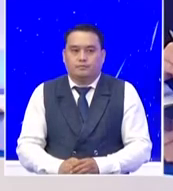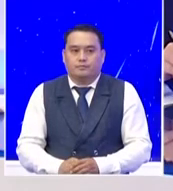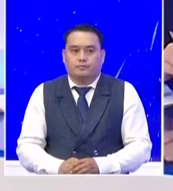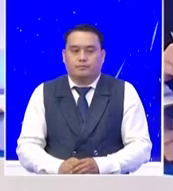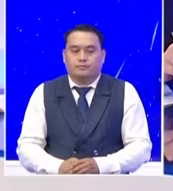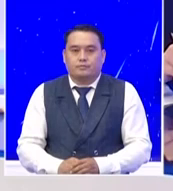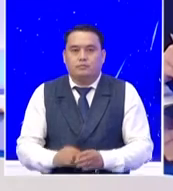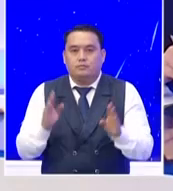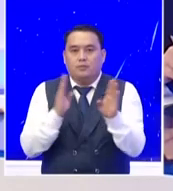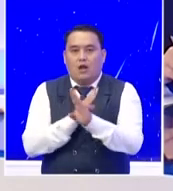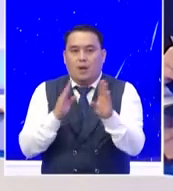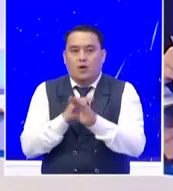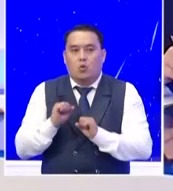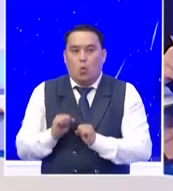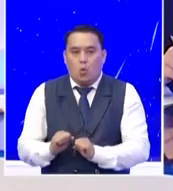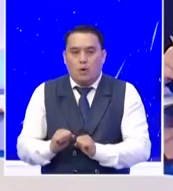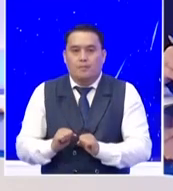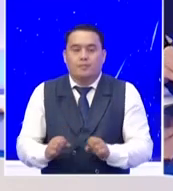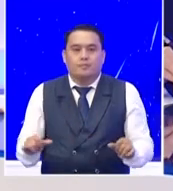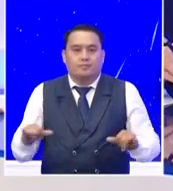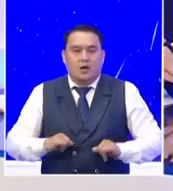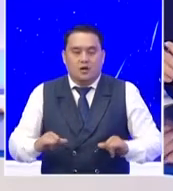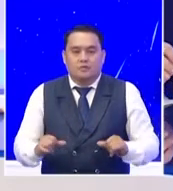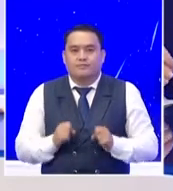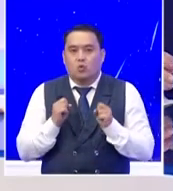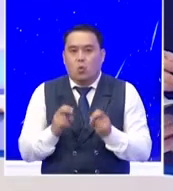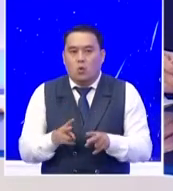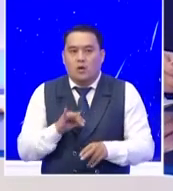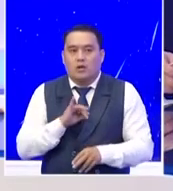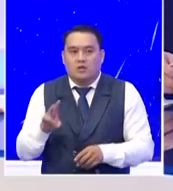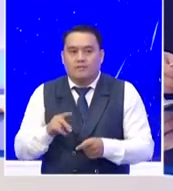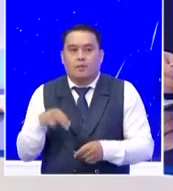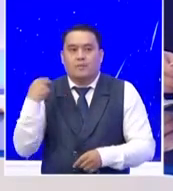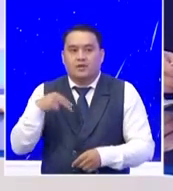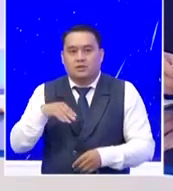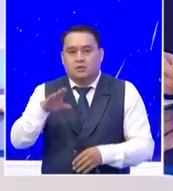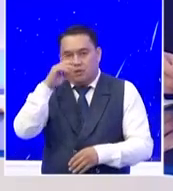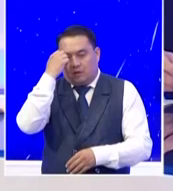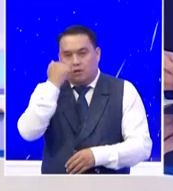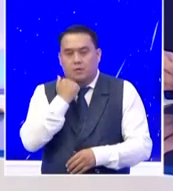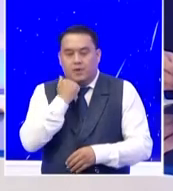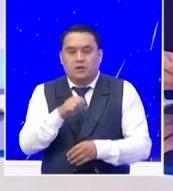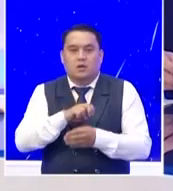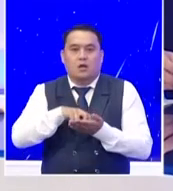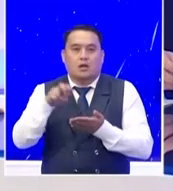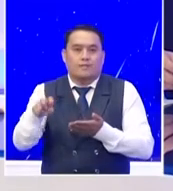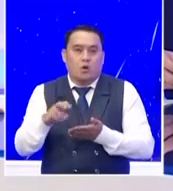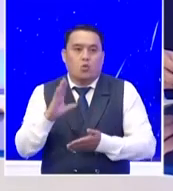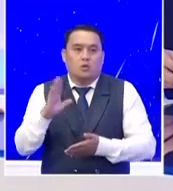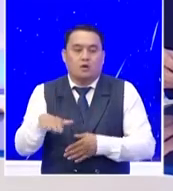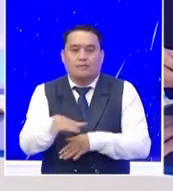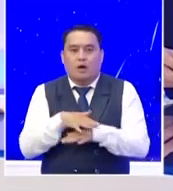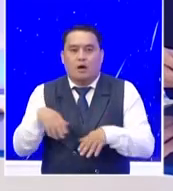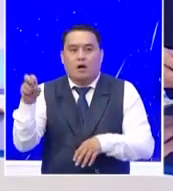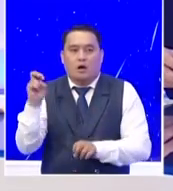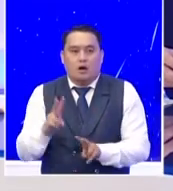Облыстың табиғи аумағын қорғап, браконьерлермен күресіп жүрген инспекторға президент алғыс хатын жолдады. Атаулы марапатта өңірге арнайы